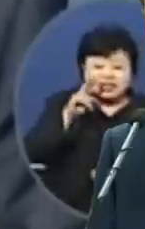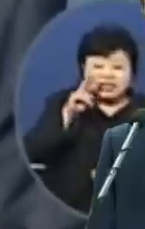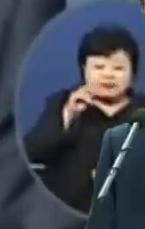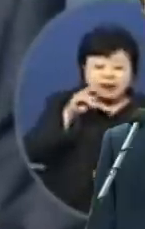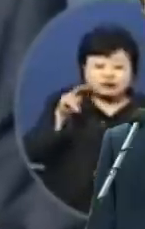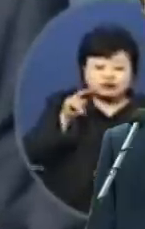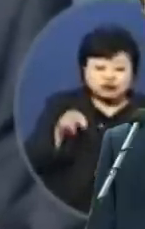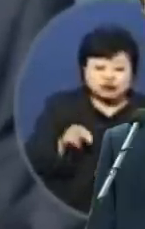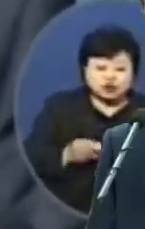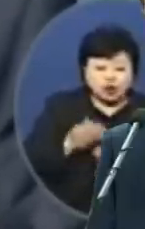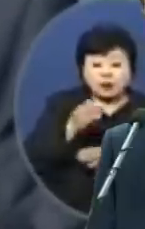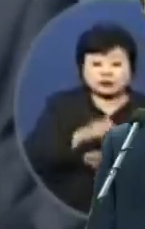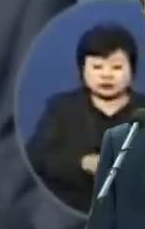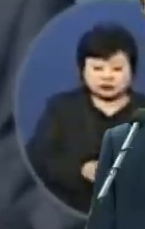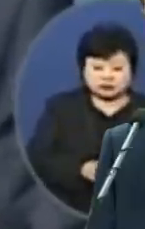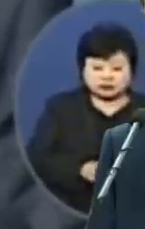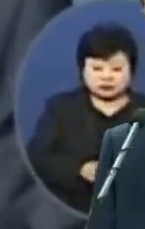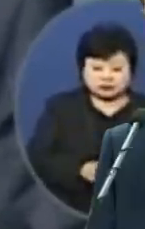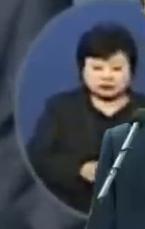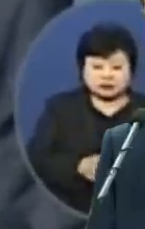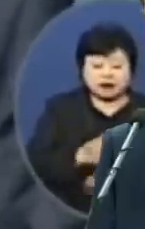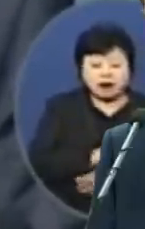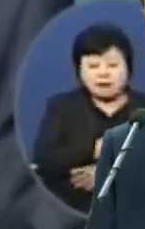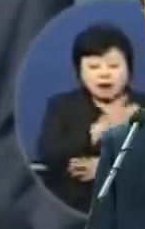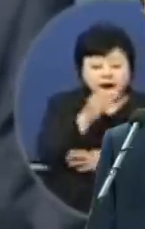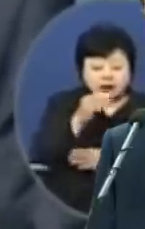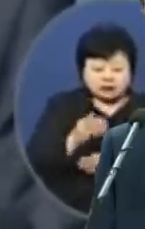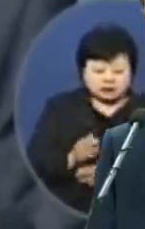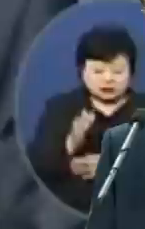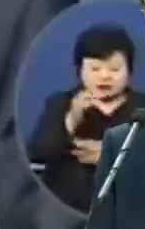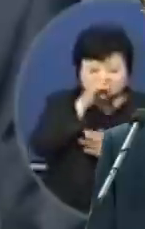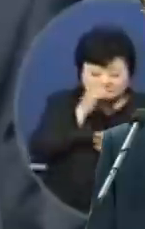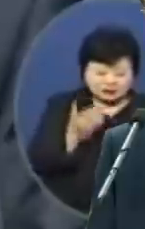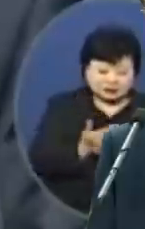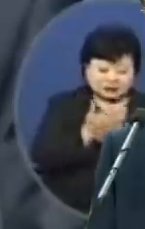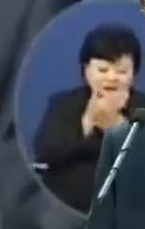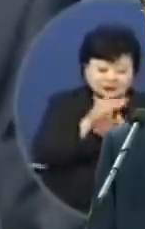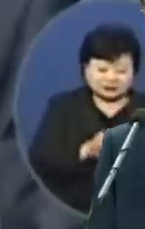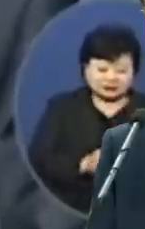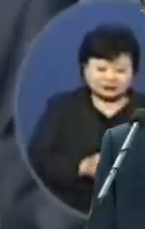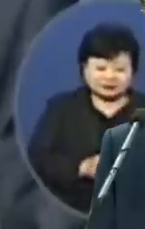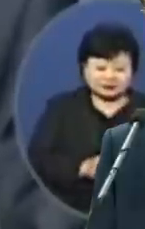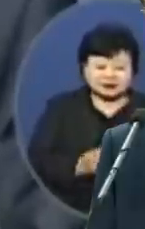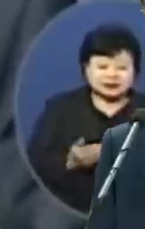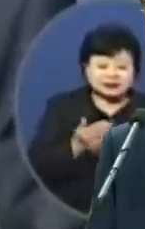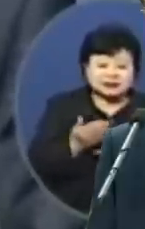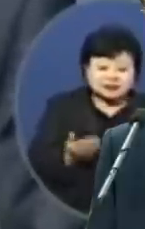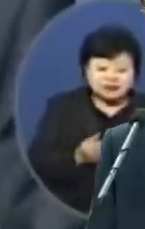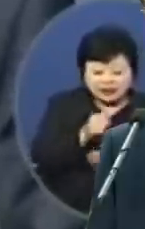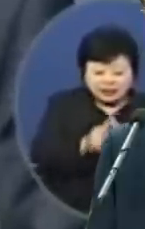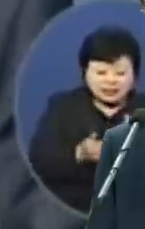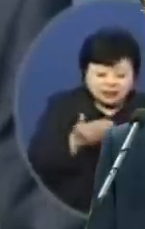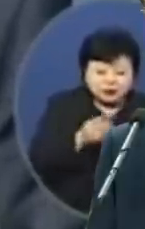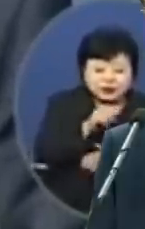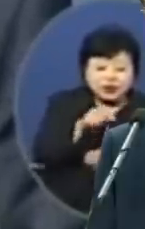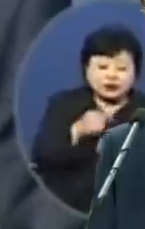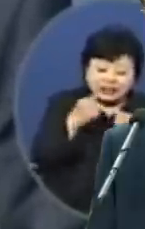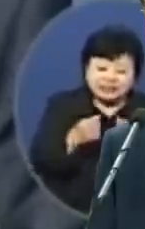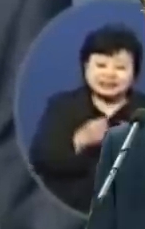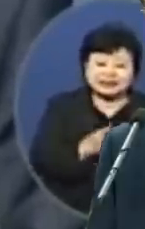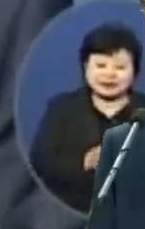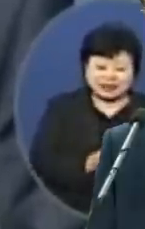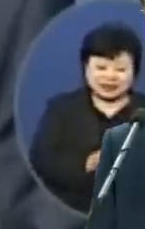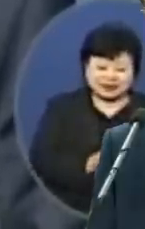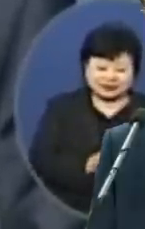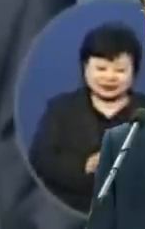것입니다. 눈부신 성장을 한 것입니다. 왜 그런 일이 일어나느냐? 하나님이 우리 가운데 계시기 때문인